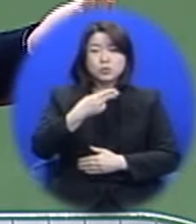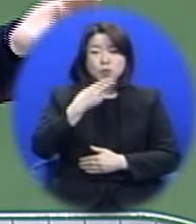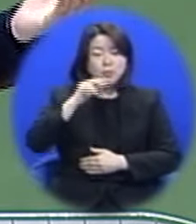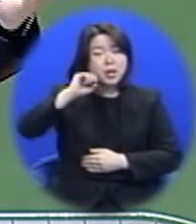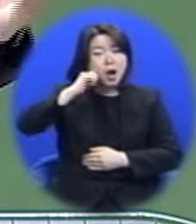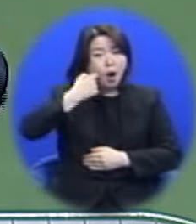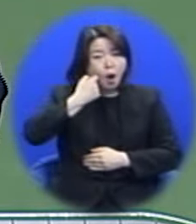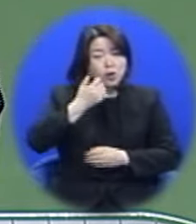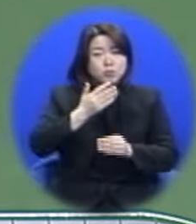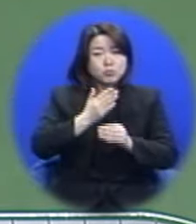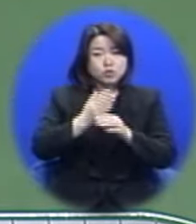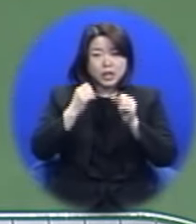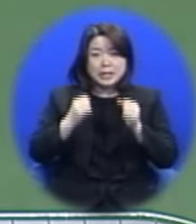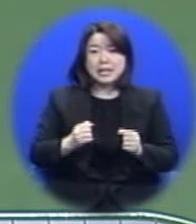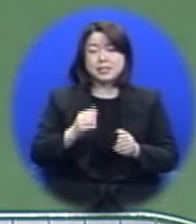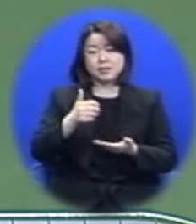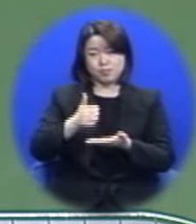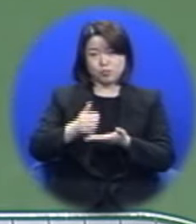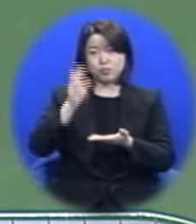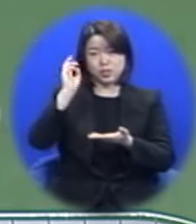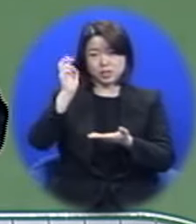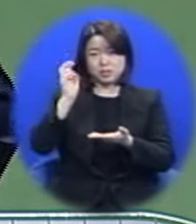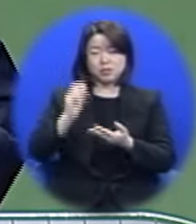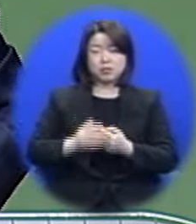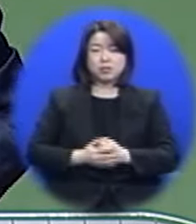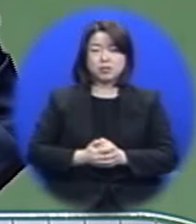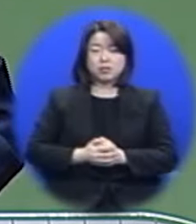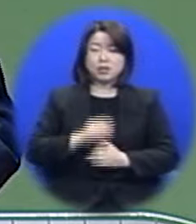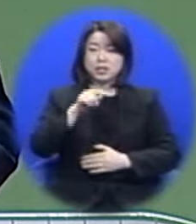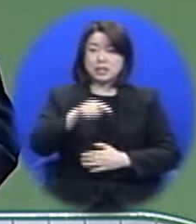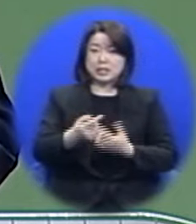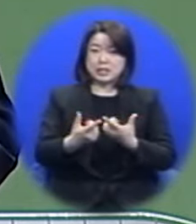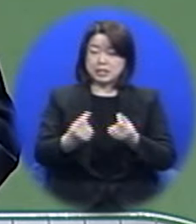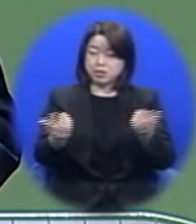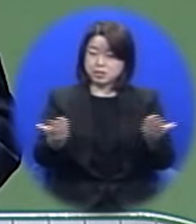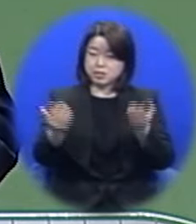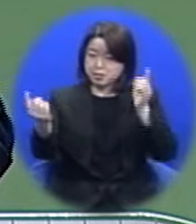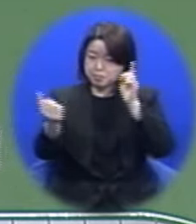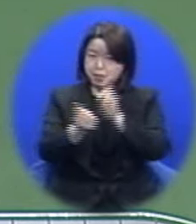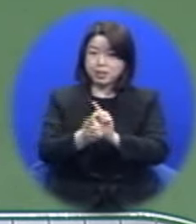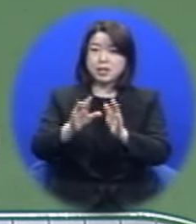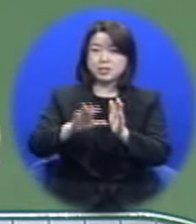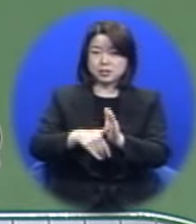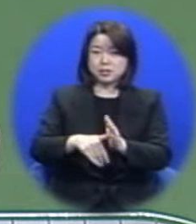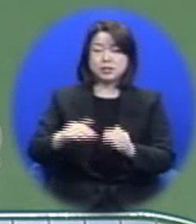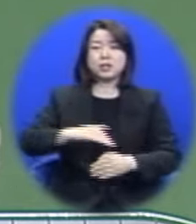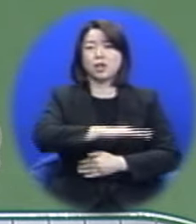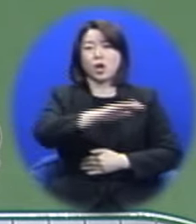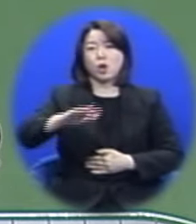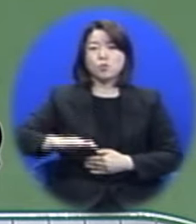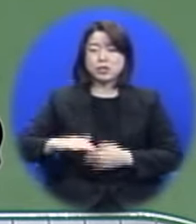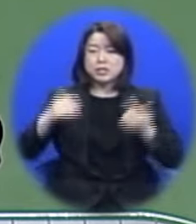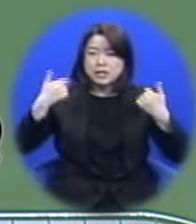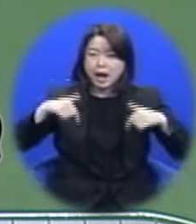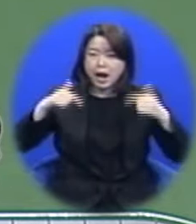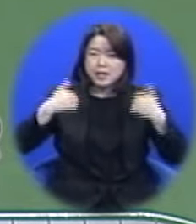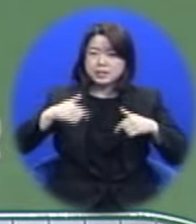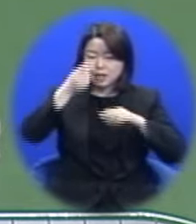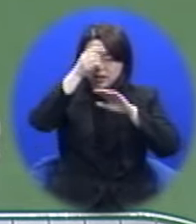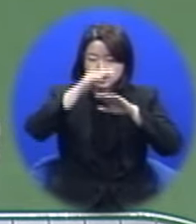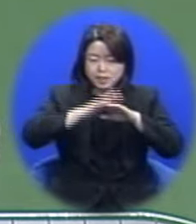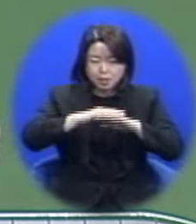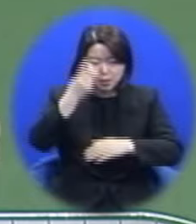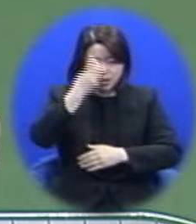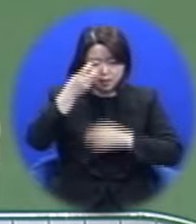가운데 있는 분들이 계실 거예요. 여러분 이와 같은 일을 만날 때 우리는 항상 예배를